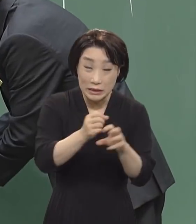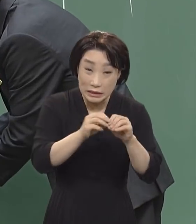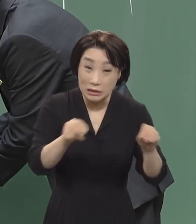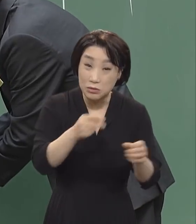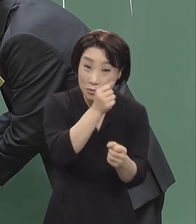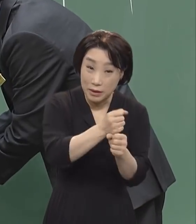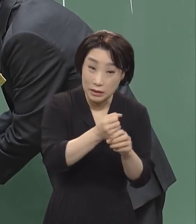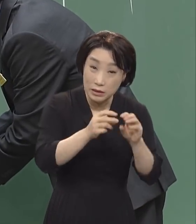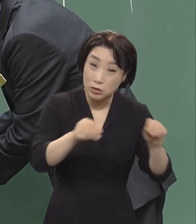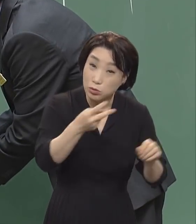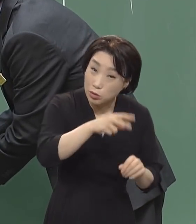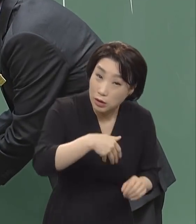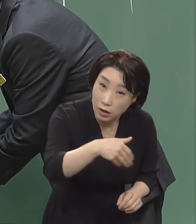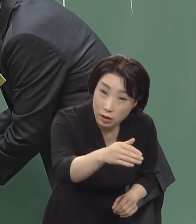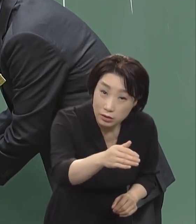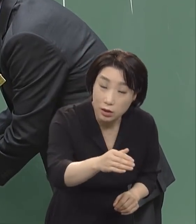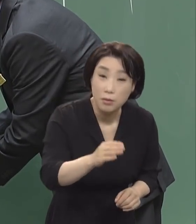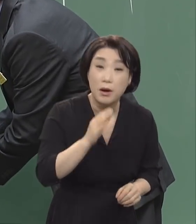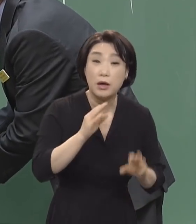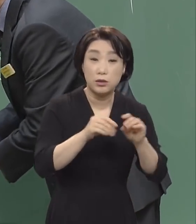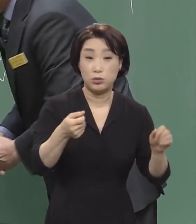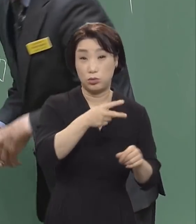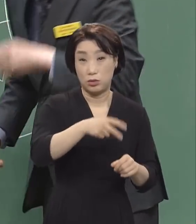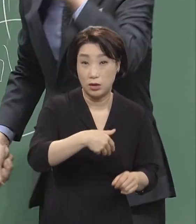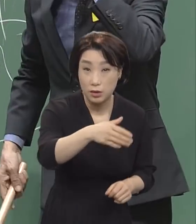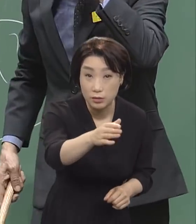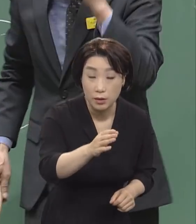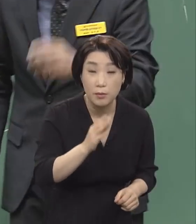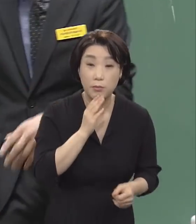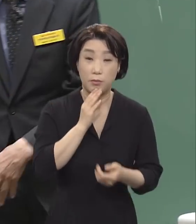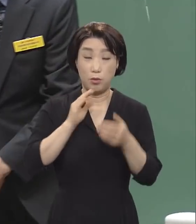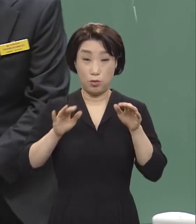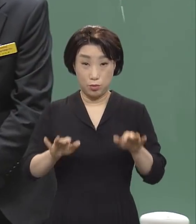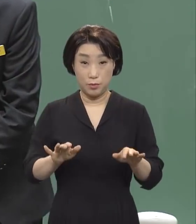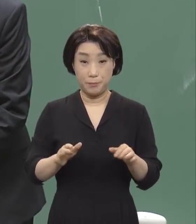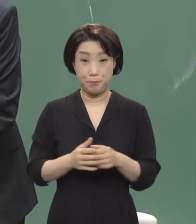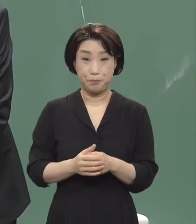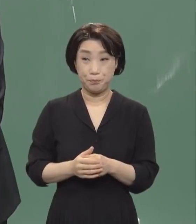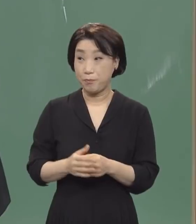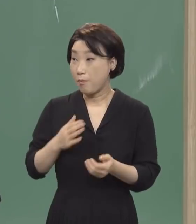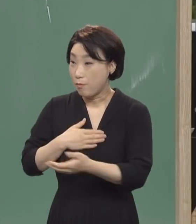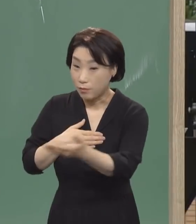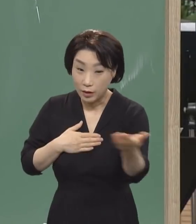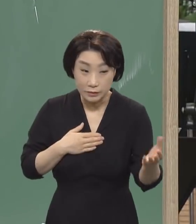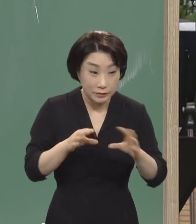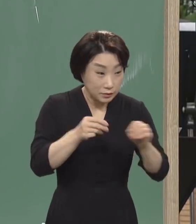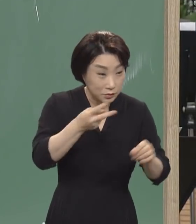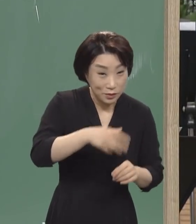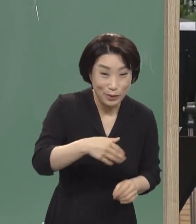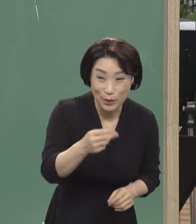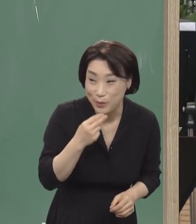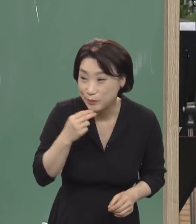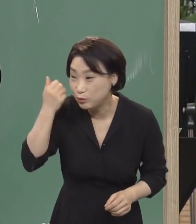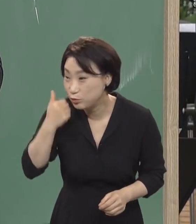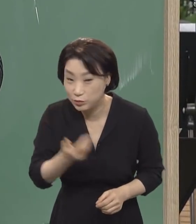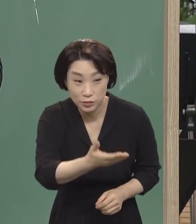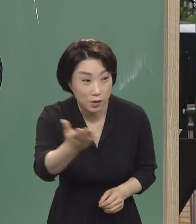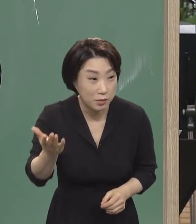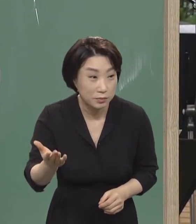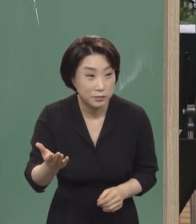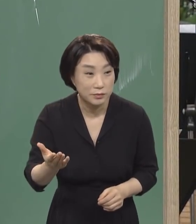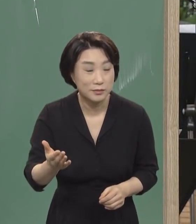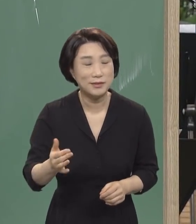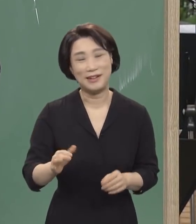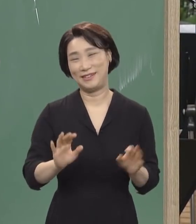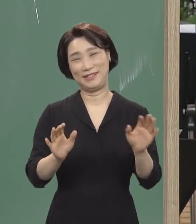돌아간다. 흙으로 돌아간다. 난 여기 흙으로 안 돌아갈 사람이 있나? 열